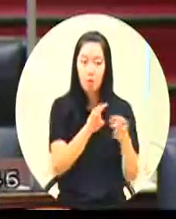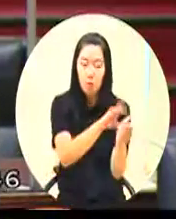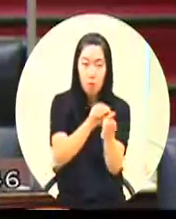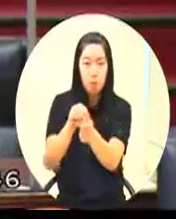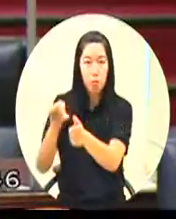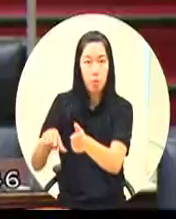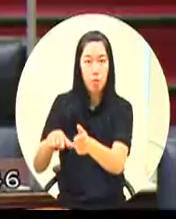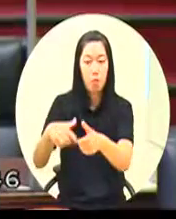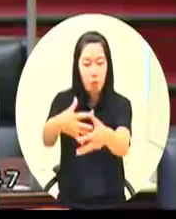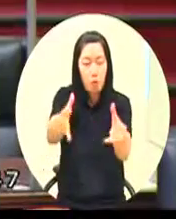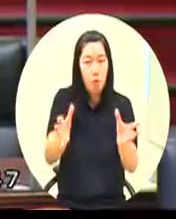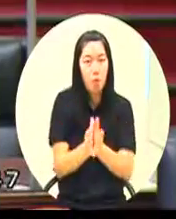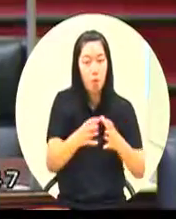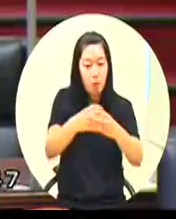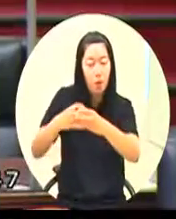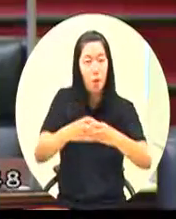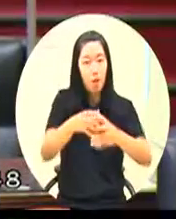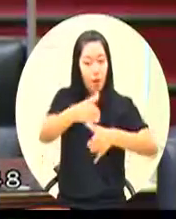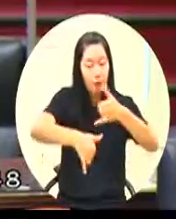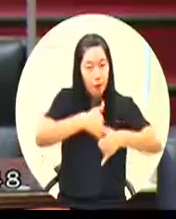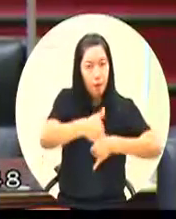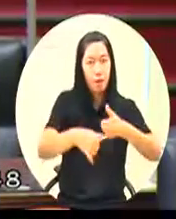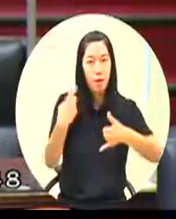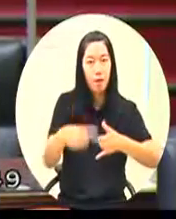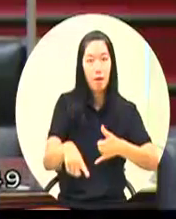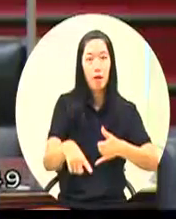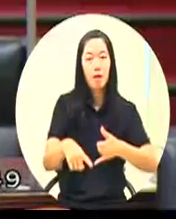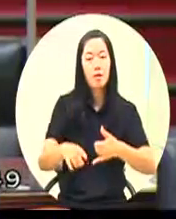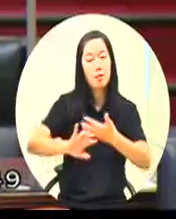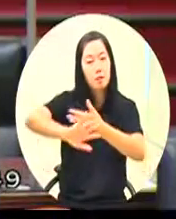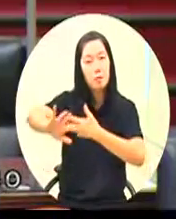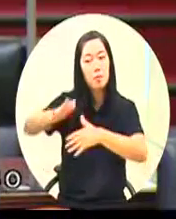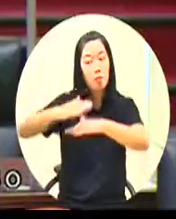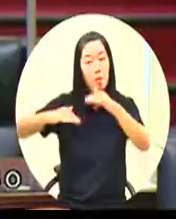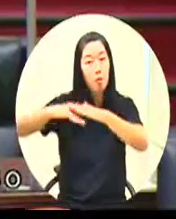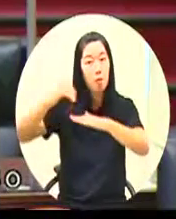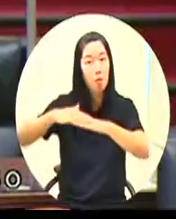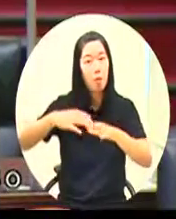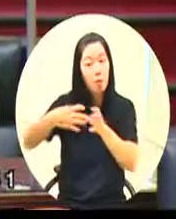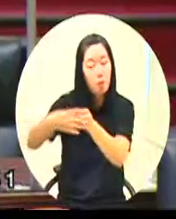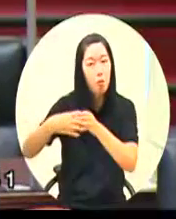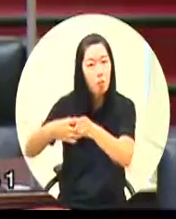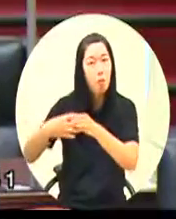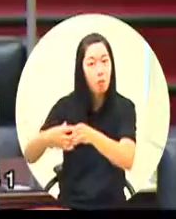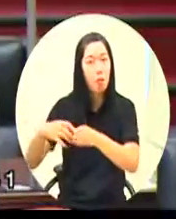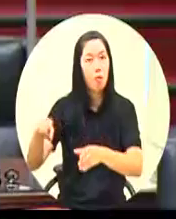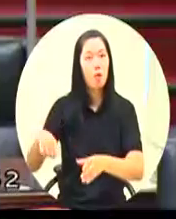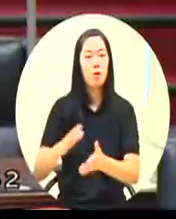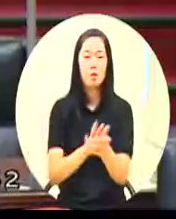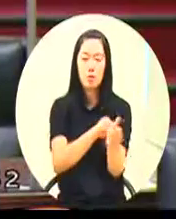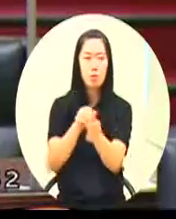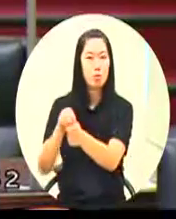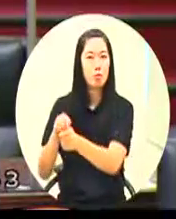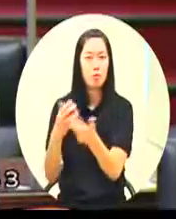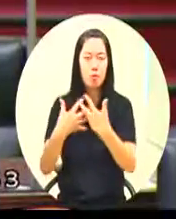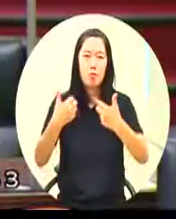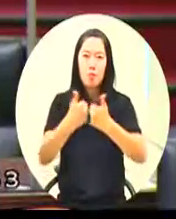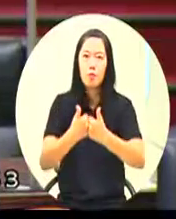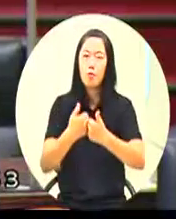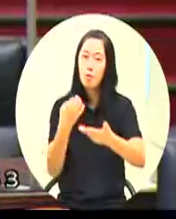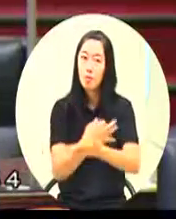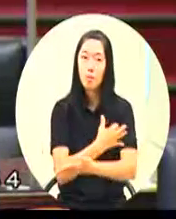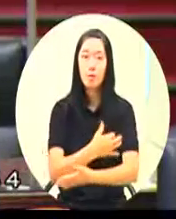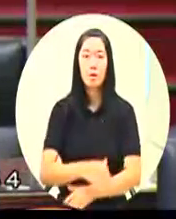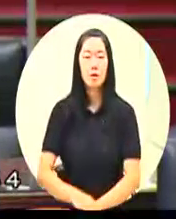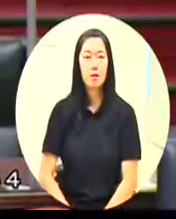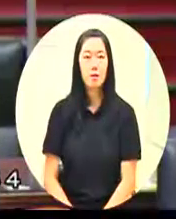体的生活，好，去适应跟人家的互动，可以说让他丧失的这样一个学习的机会。这个呢，我想